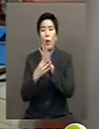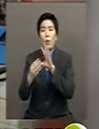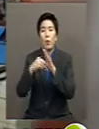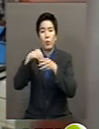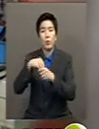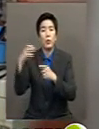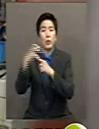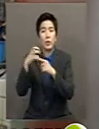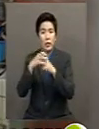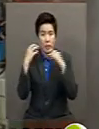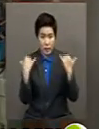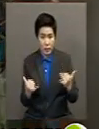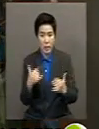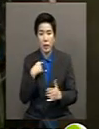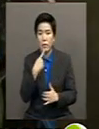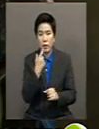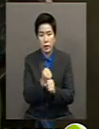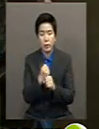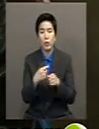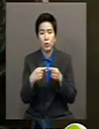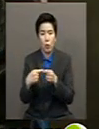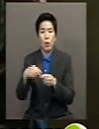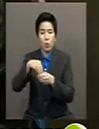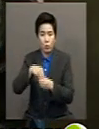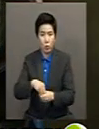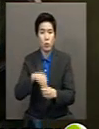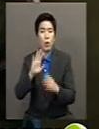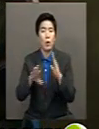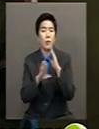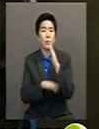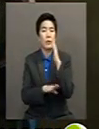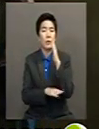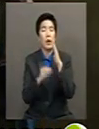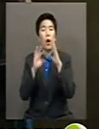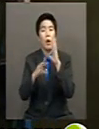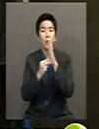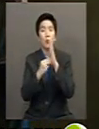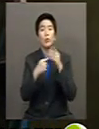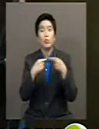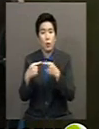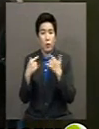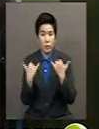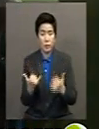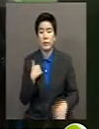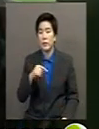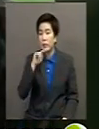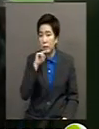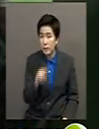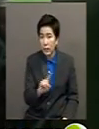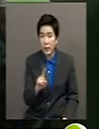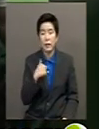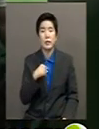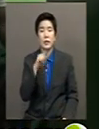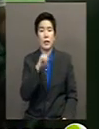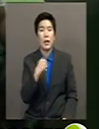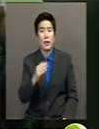ที่พัทยาก็ยังให้ปฏิบัติหน้าที่อยู่ที่สน.พระโขนงตามเดิมไปก่อนนะครับ ครับนอกจากนี้มีคำสั่ง